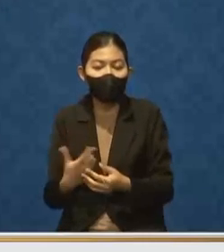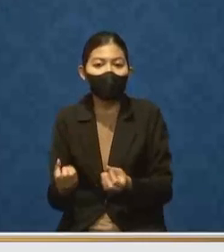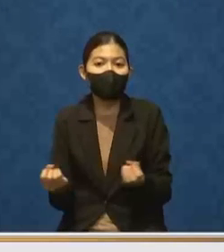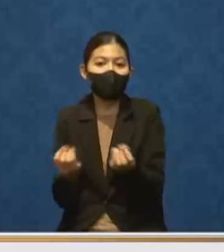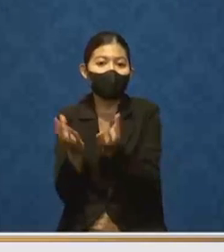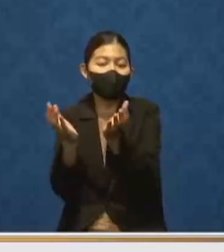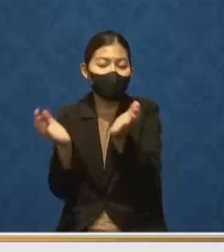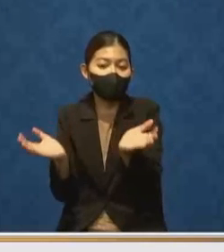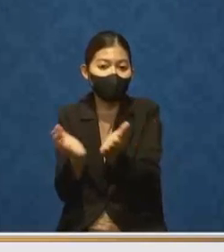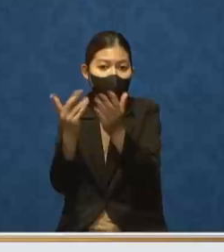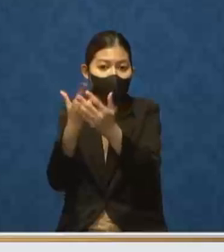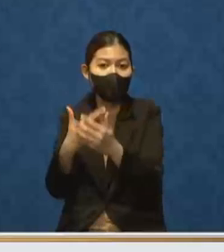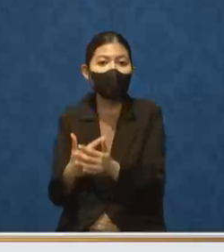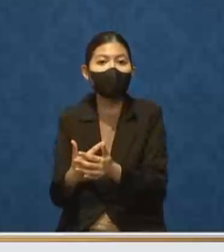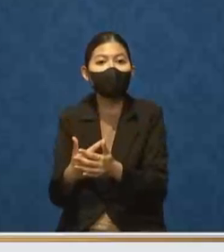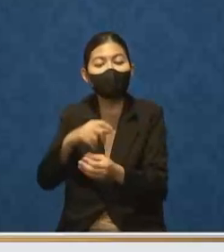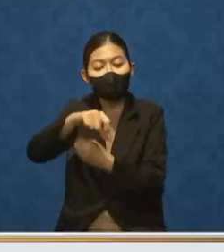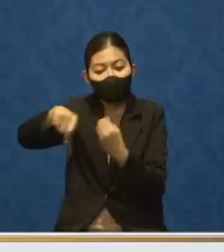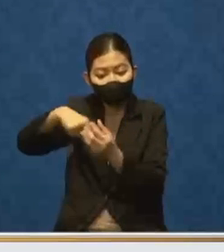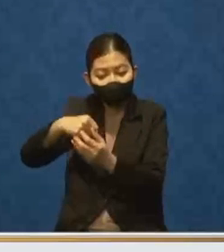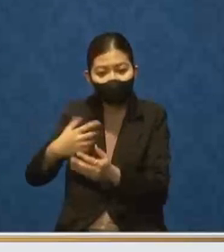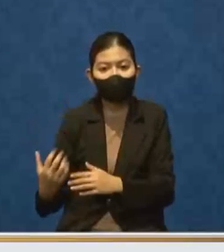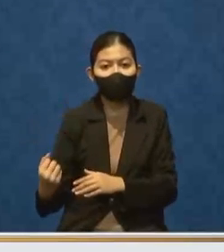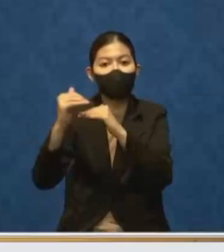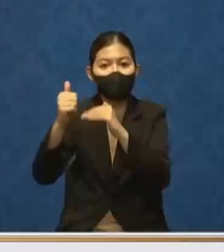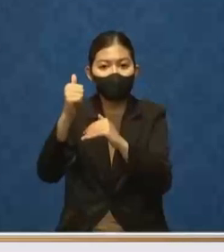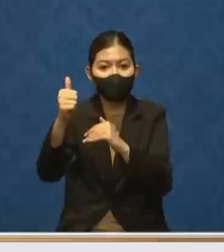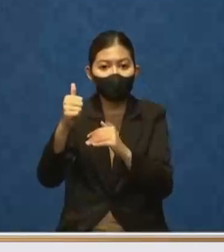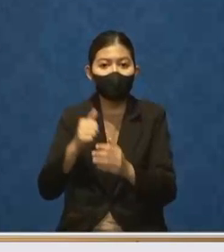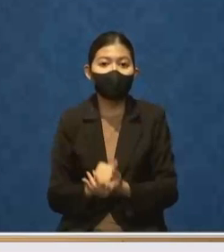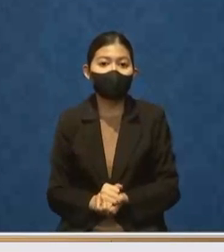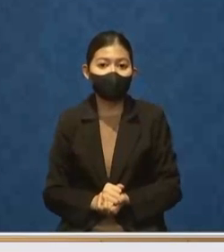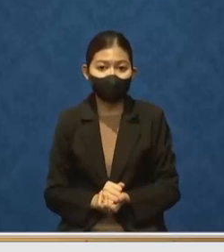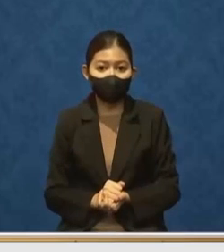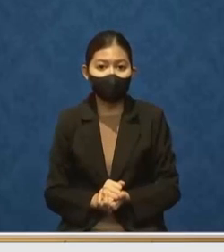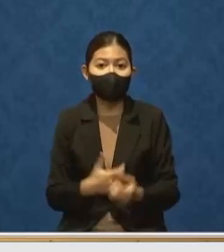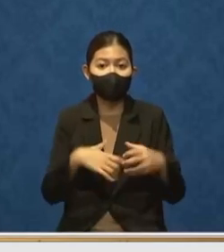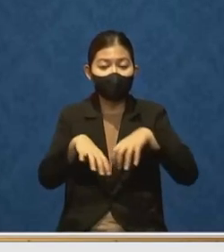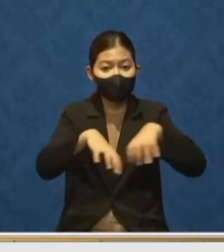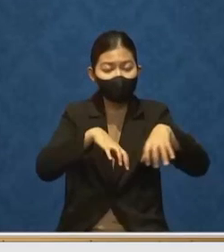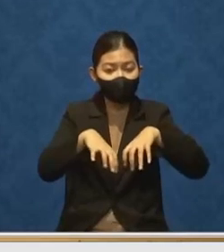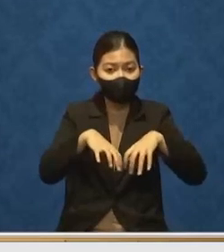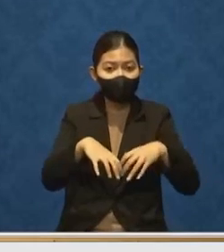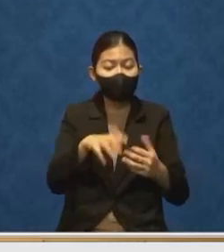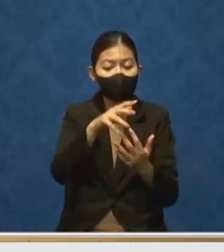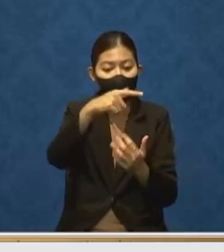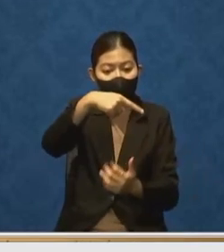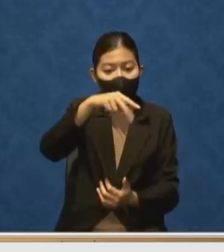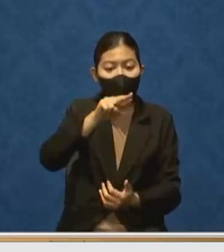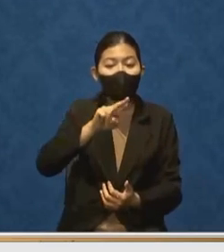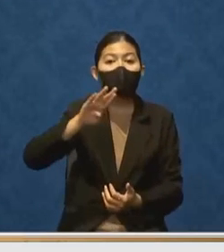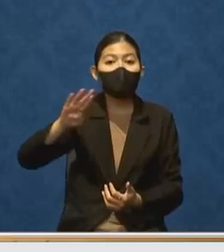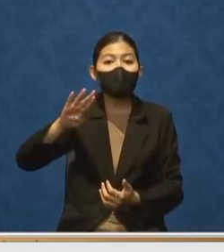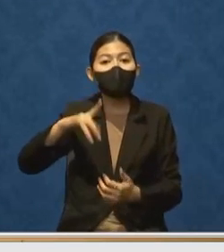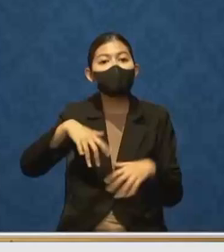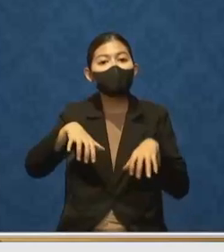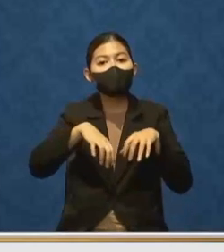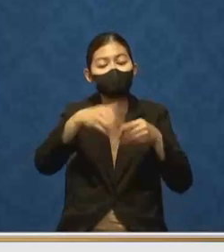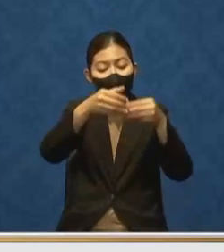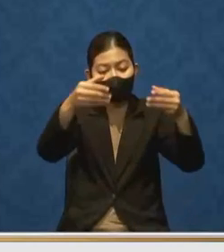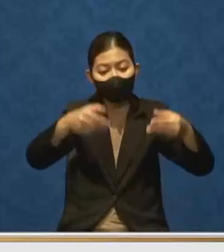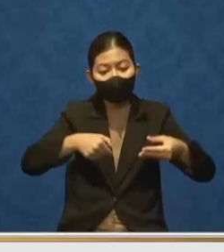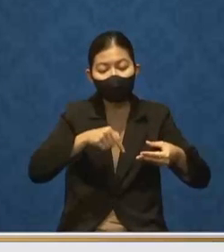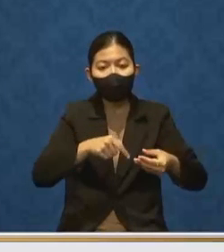มีความเข้มแข็งและเติบโตอย่างมีเสถียรภาพโดยการจัดทำร่างพระราชบัญญัติดังกล่าวรัฐบาล